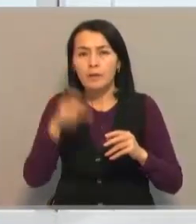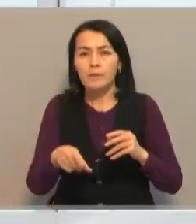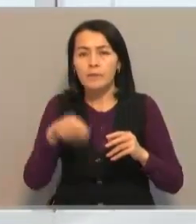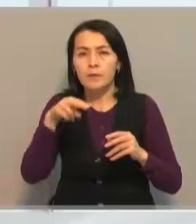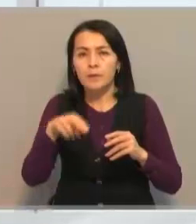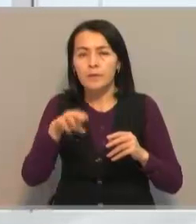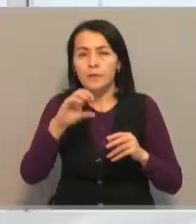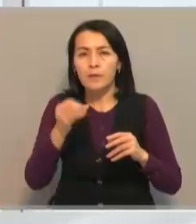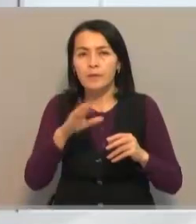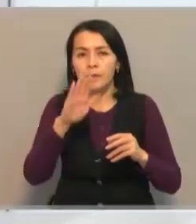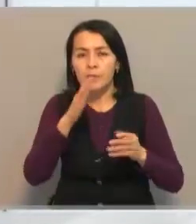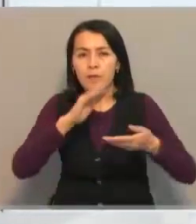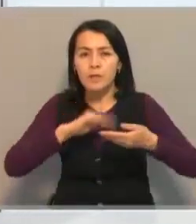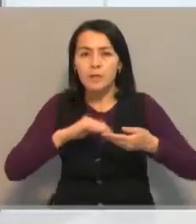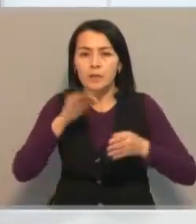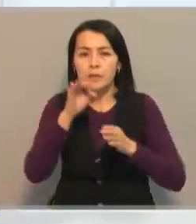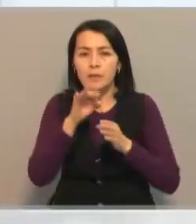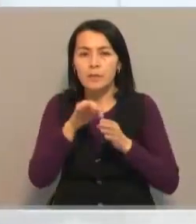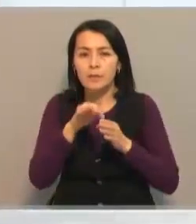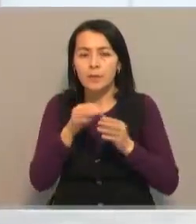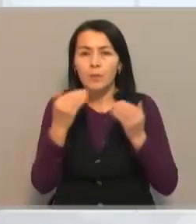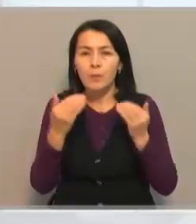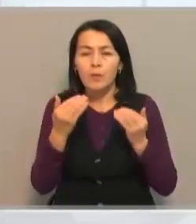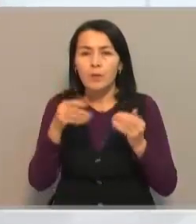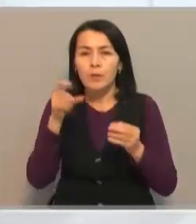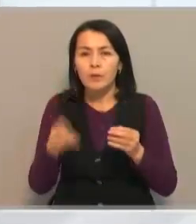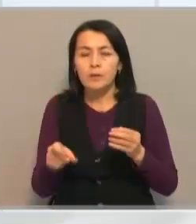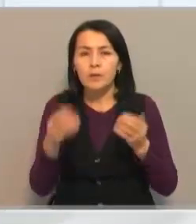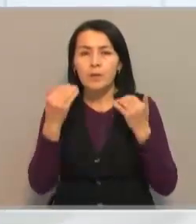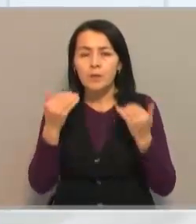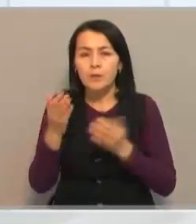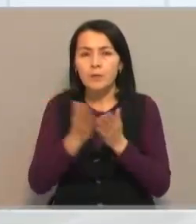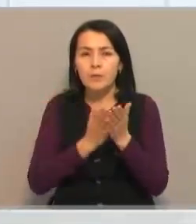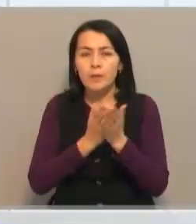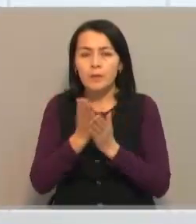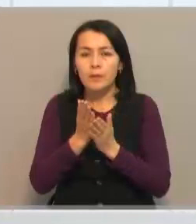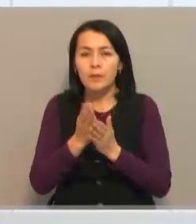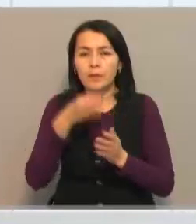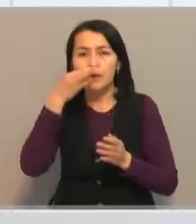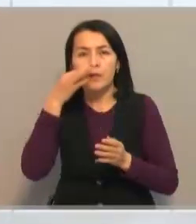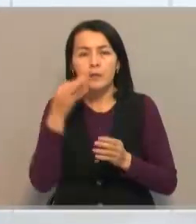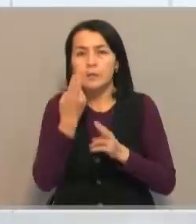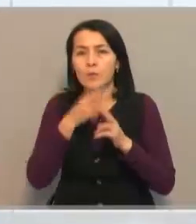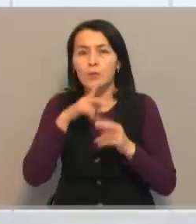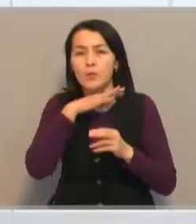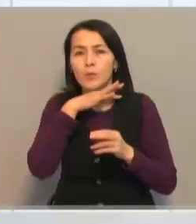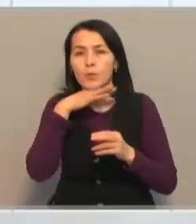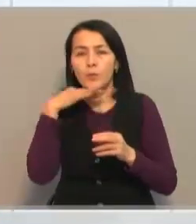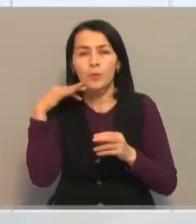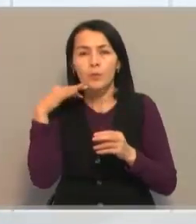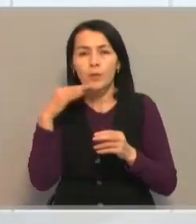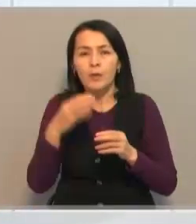Левченко Евгений Владимирович шақырып отырмыз. Себебі бұл кісі осы бағытта тәжірибесі ең мол